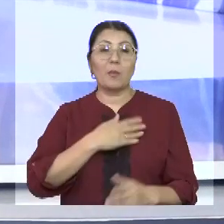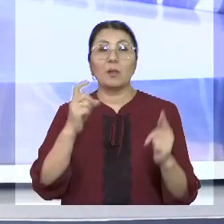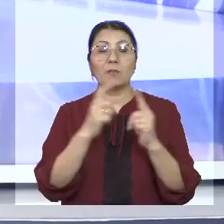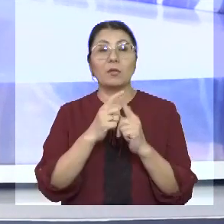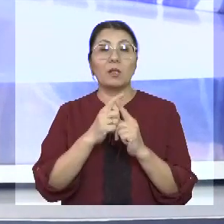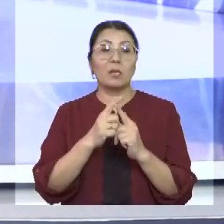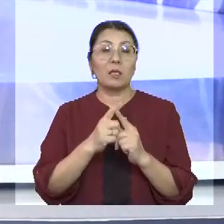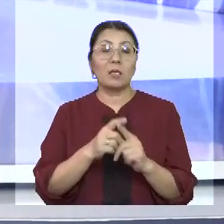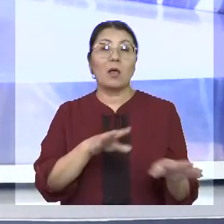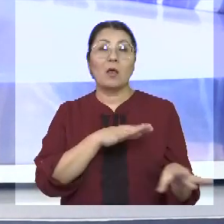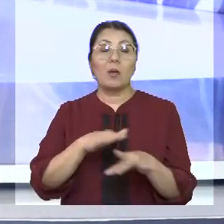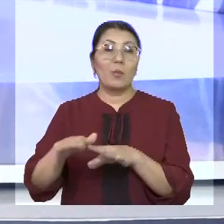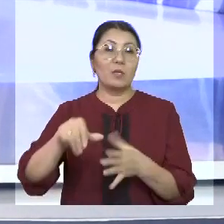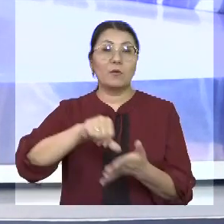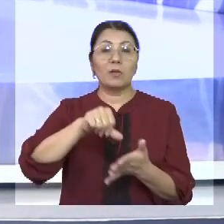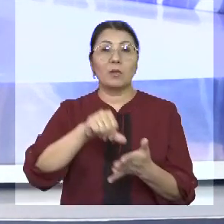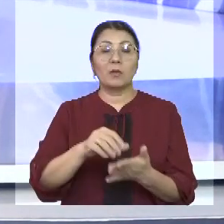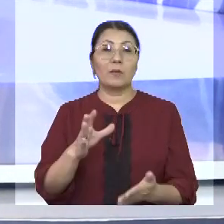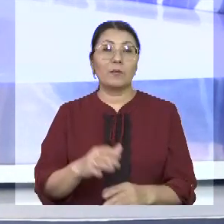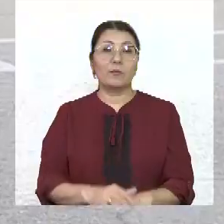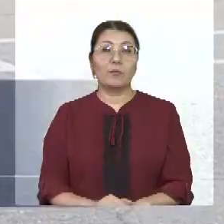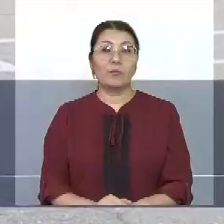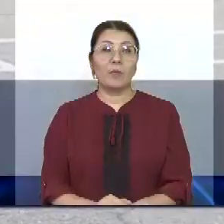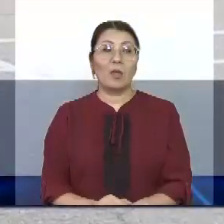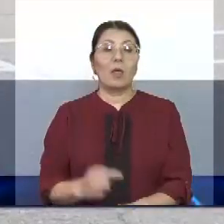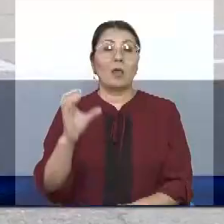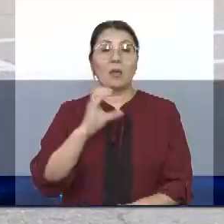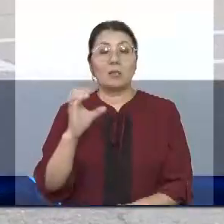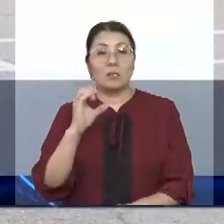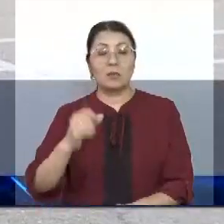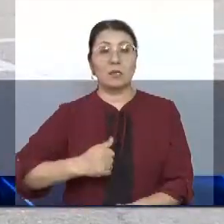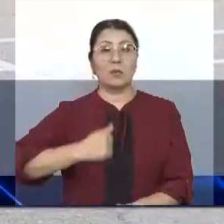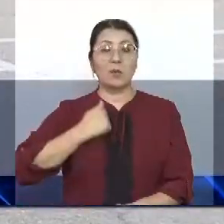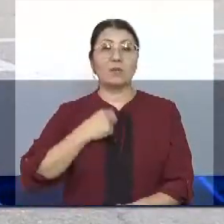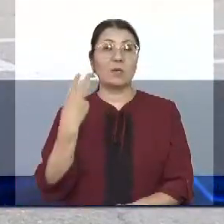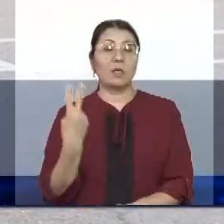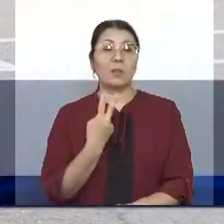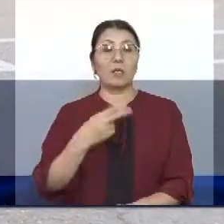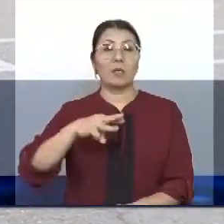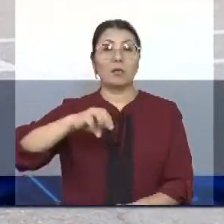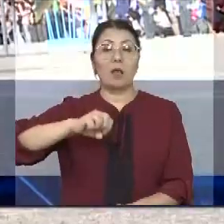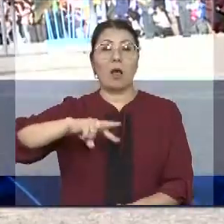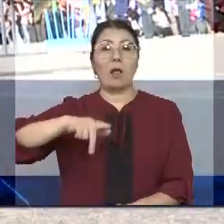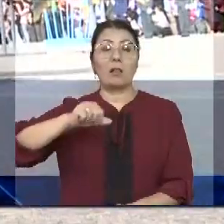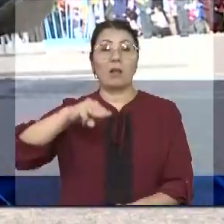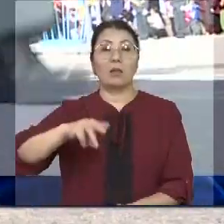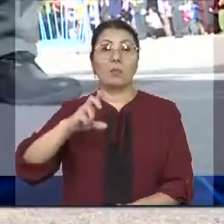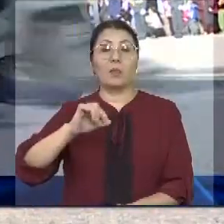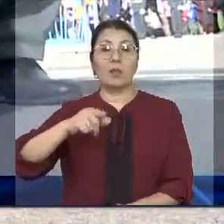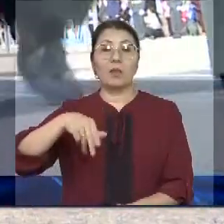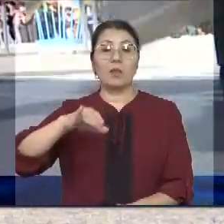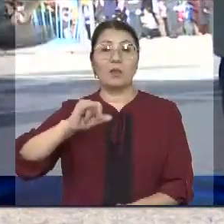қатысып, оқуларына сәттілік тіледі. Кеңес одағының батыры атағын 2 мәрте алған Талғат Бигелдинов атындағы